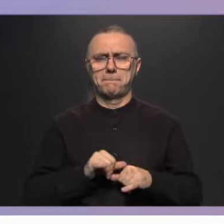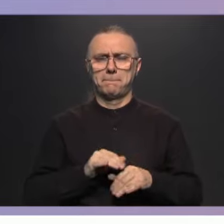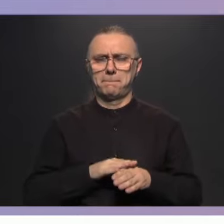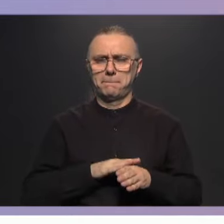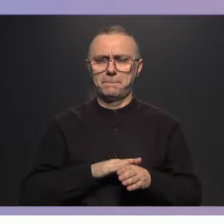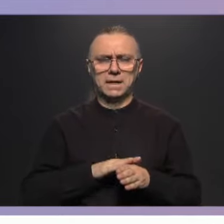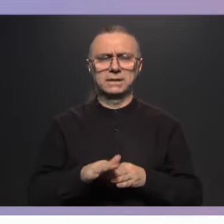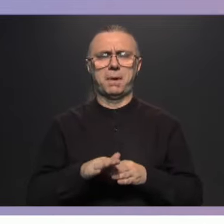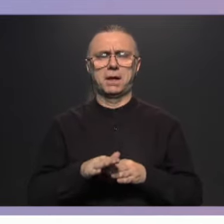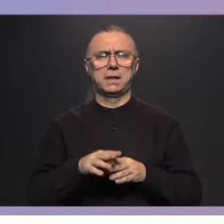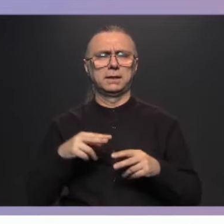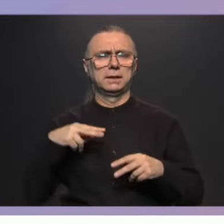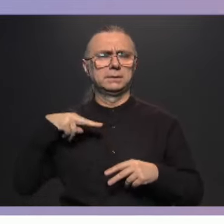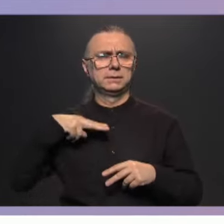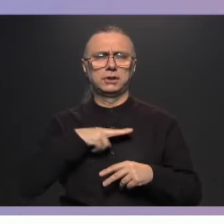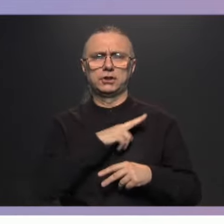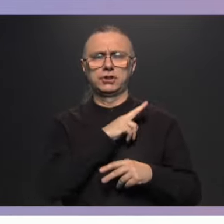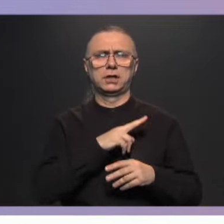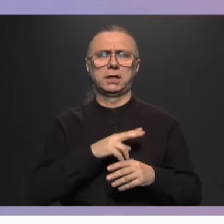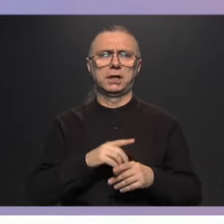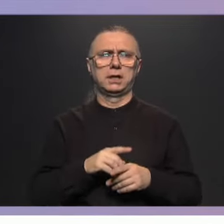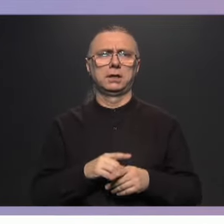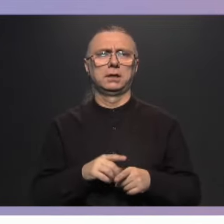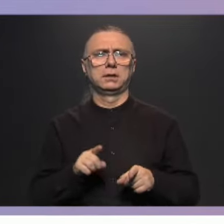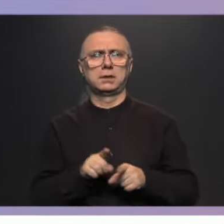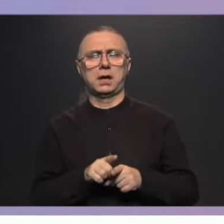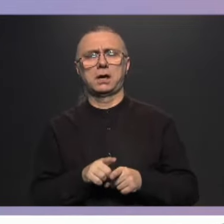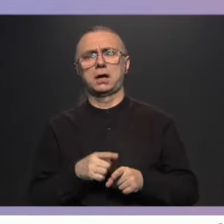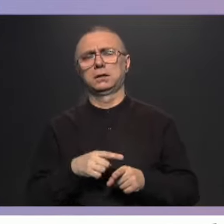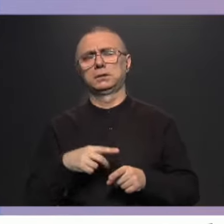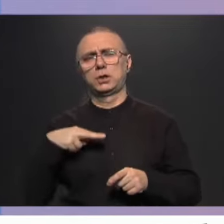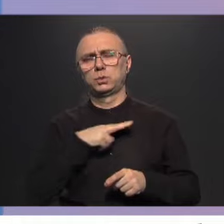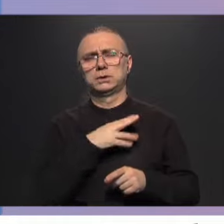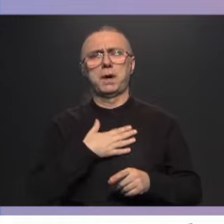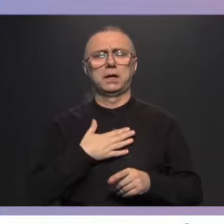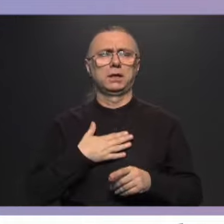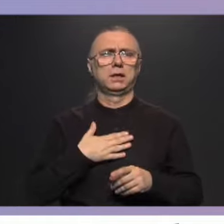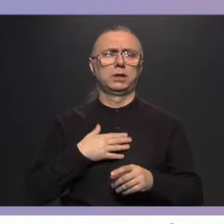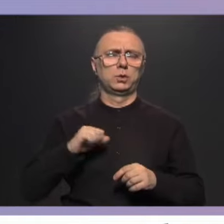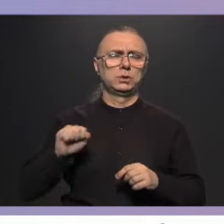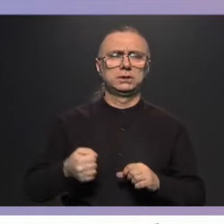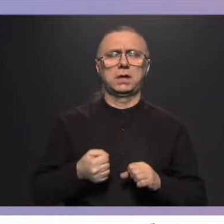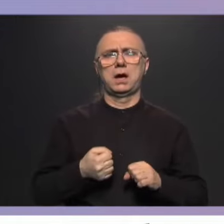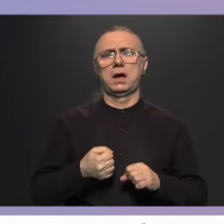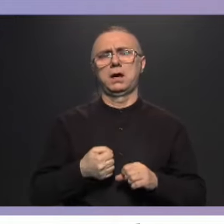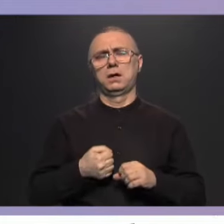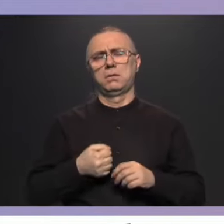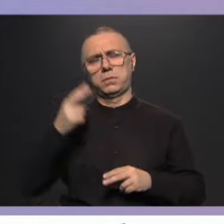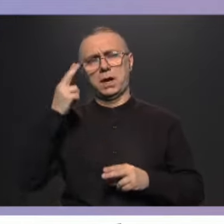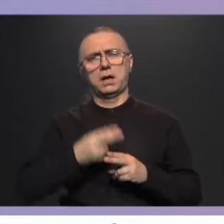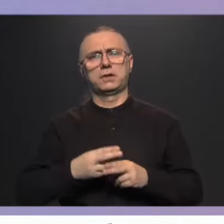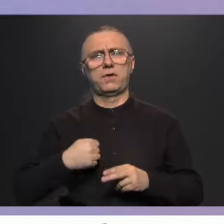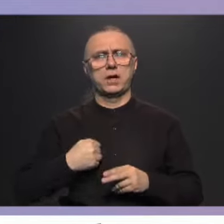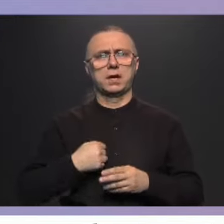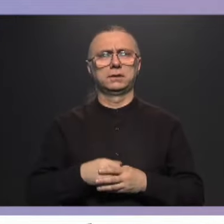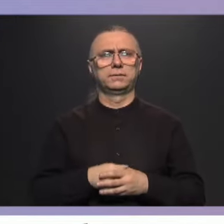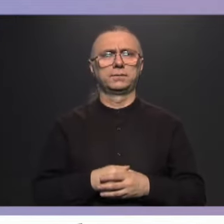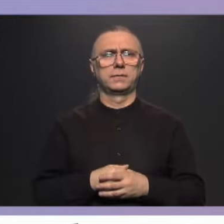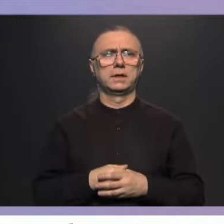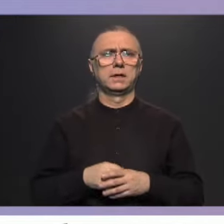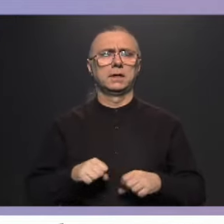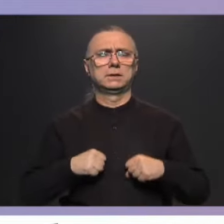стригутся моя паства. Вот. Мои друзья, мои товарищи, мои братья военные. Я не стараюсь